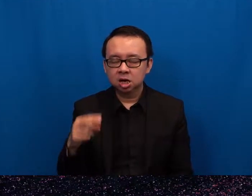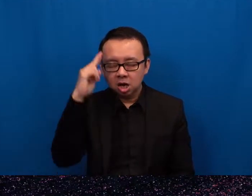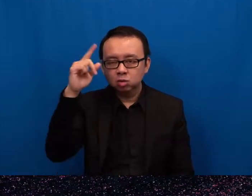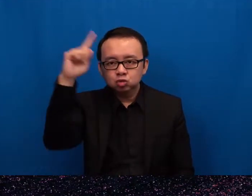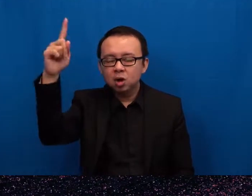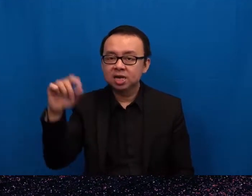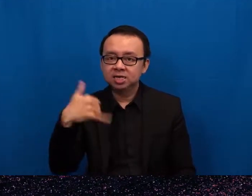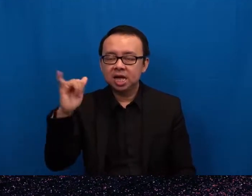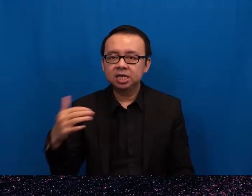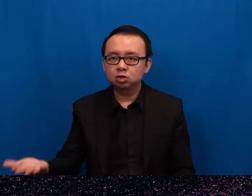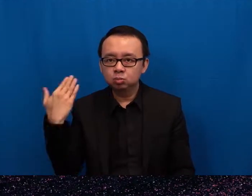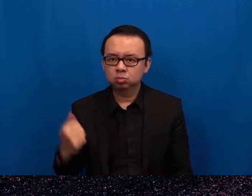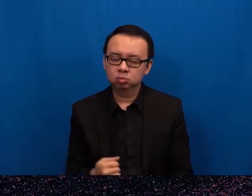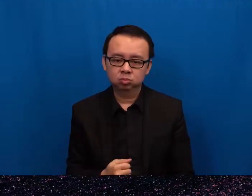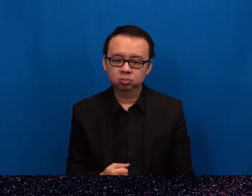yang hidup.